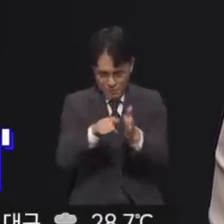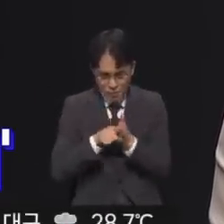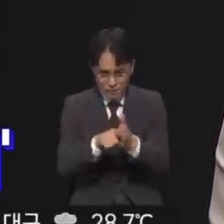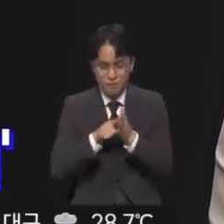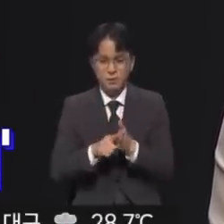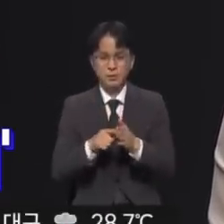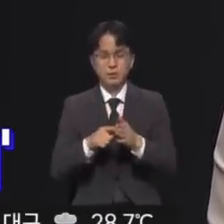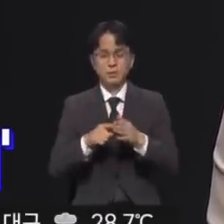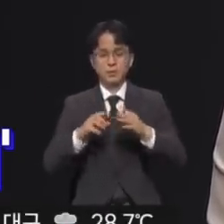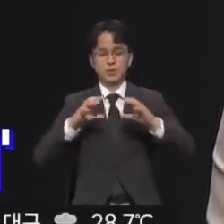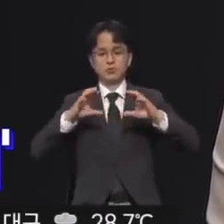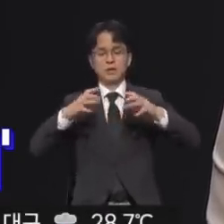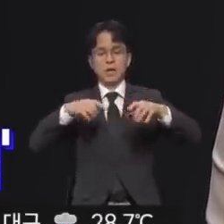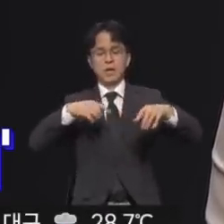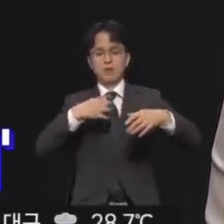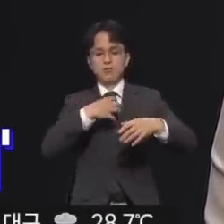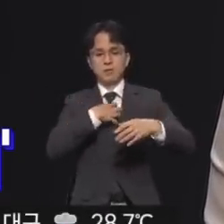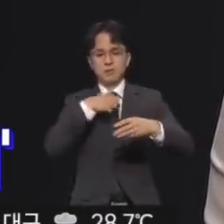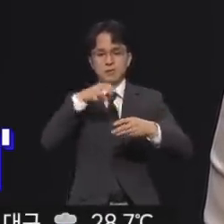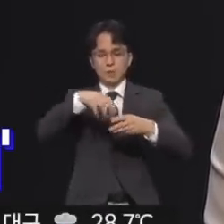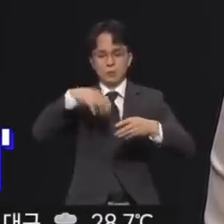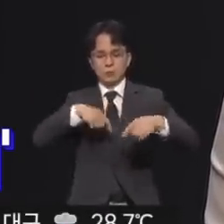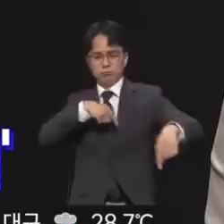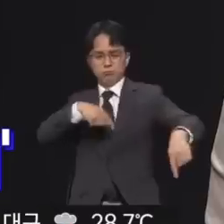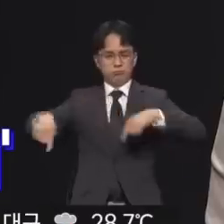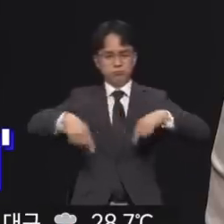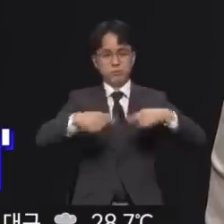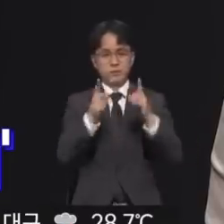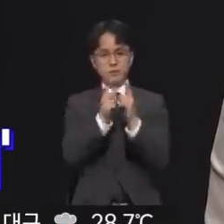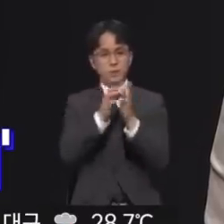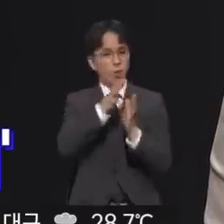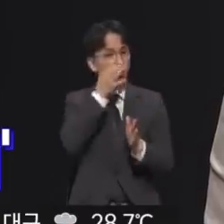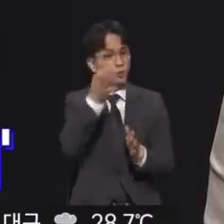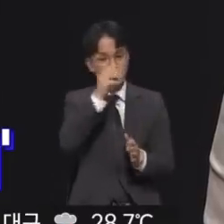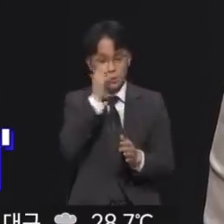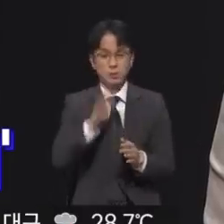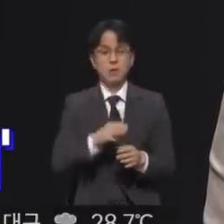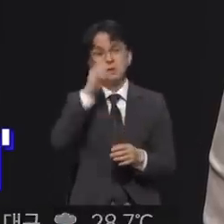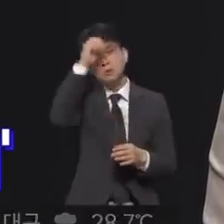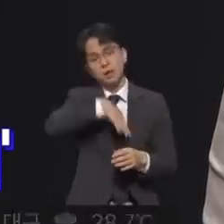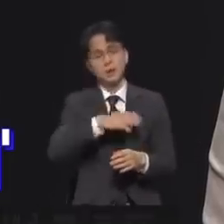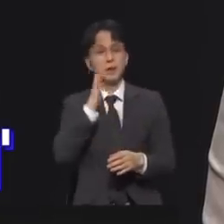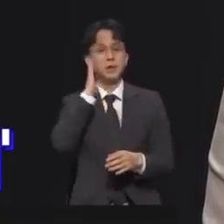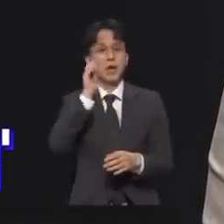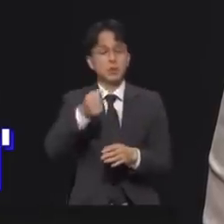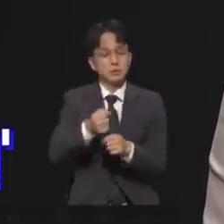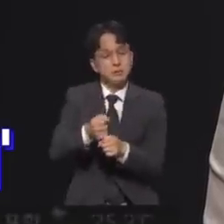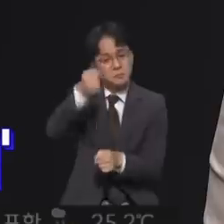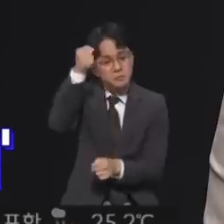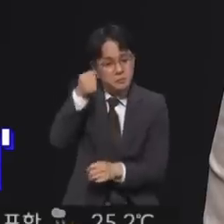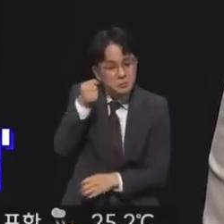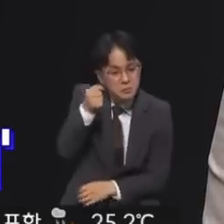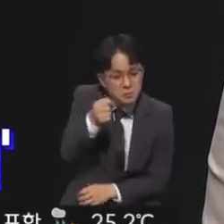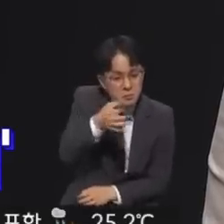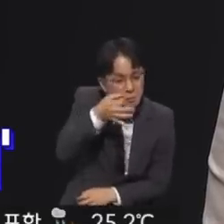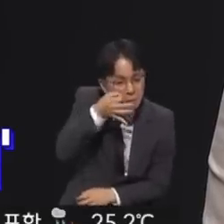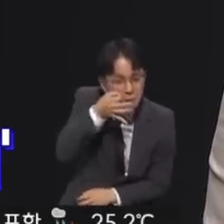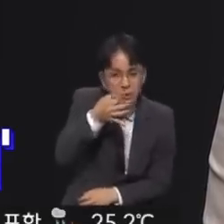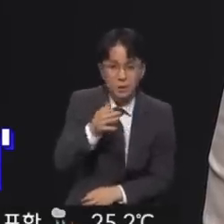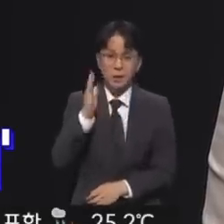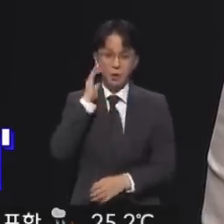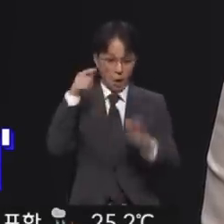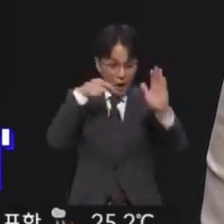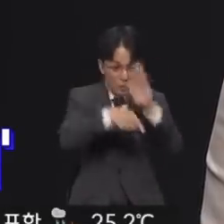일적인 장소가 있었을 거라고 생각해요 근데 굳이 또 그 다음날 가서 우산을 들고 가서 저 를 방문해서 가서 하시는 게 뭐가 있습니까